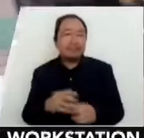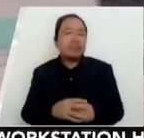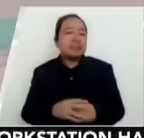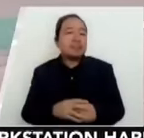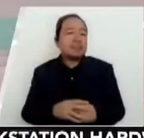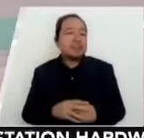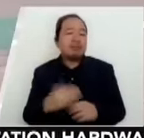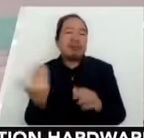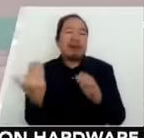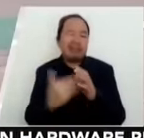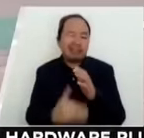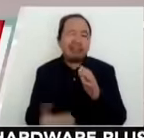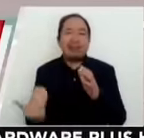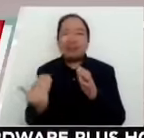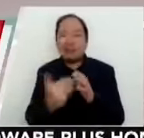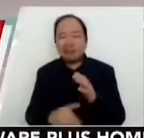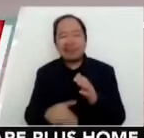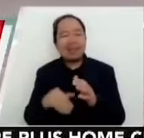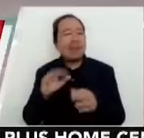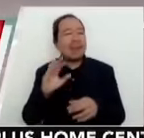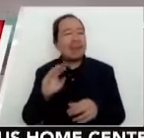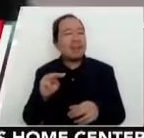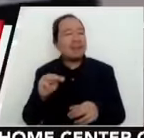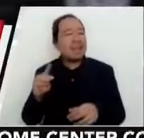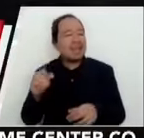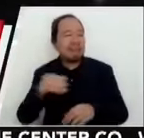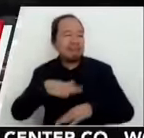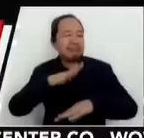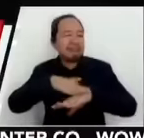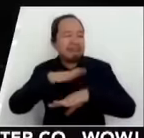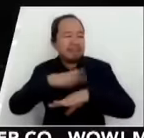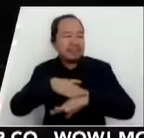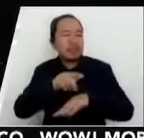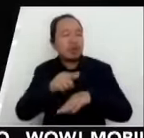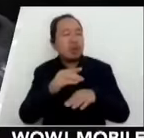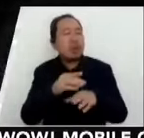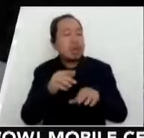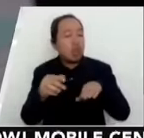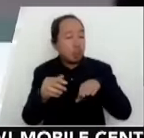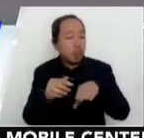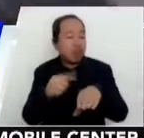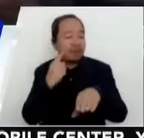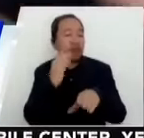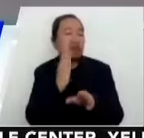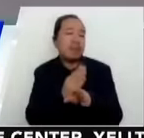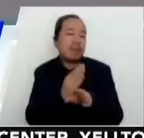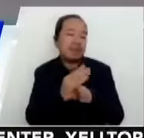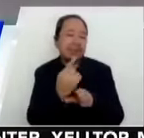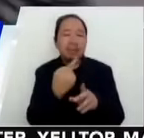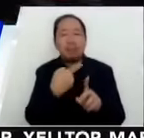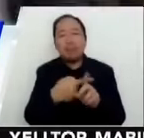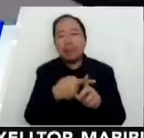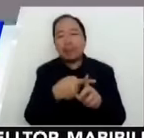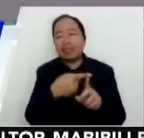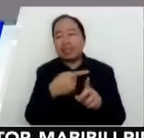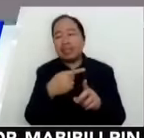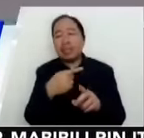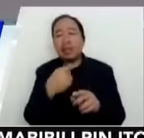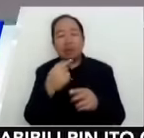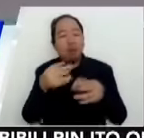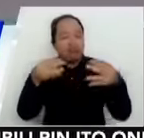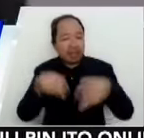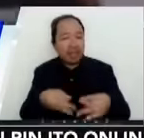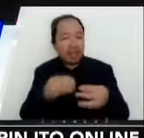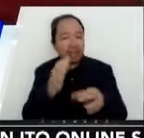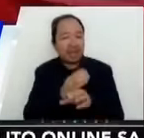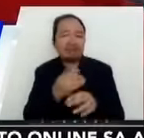paulit-ulit na paalala ng MMDA na ang busway ay para sa mga bus at sa mga otorisadong sasakyan lamang, marami pa rin daw silang nahuhuling violator.